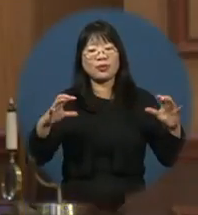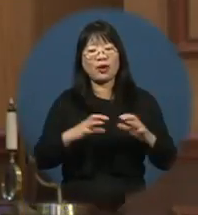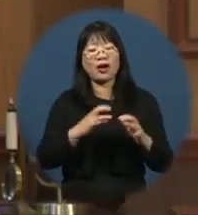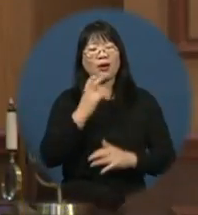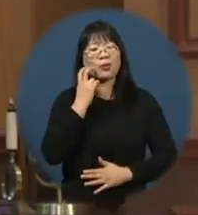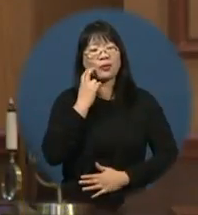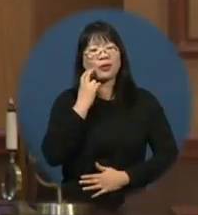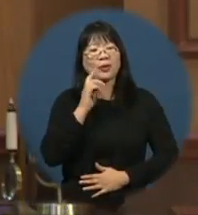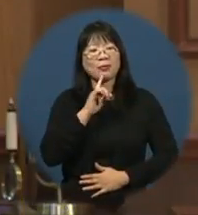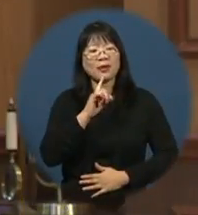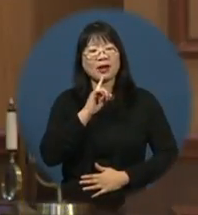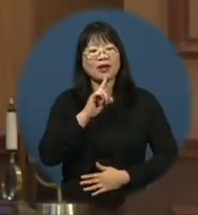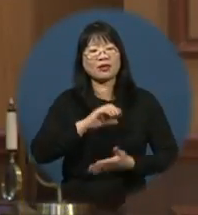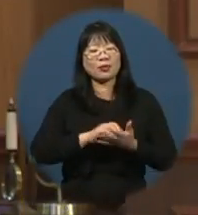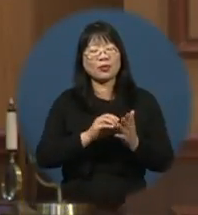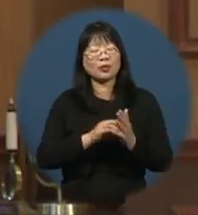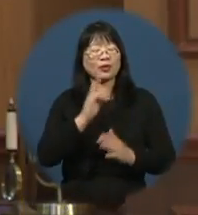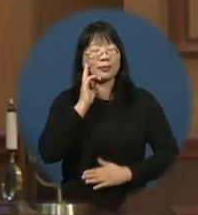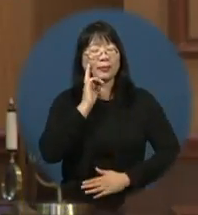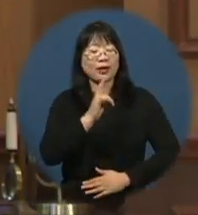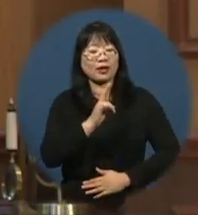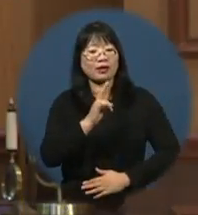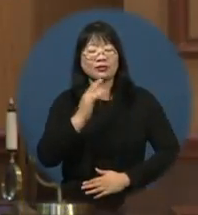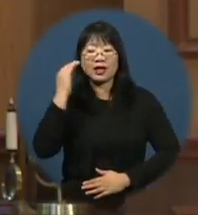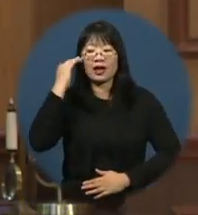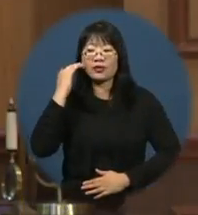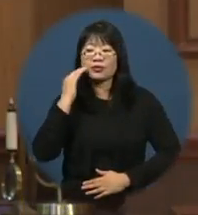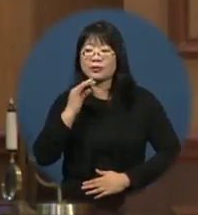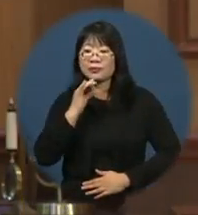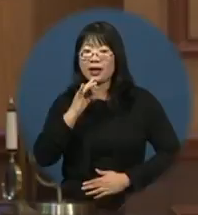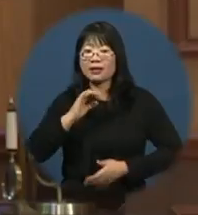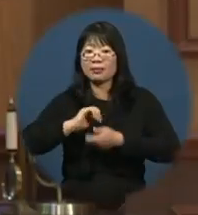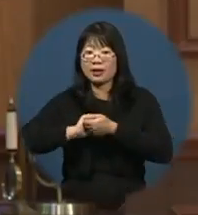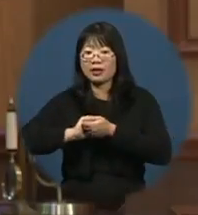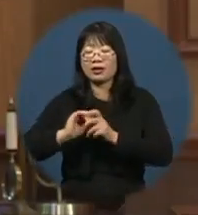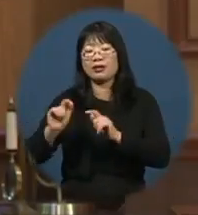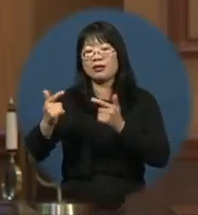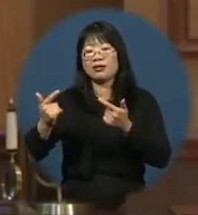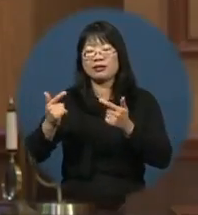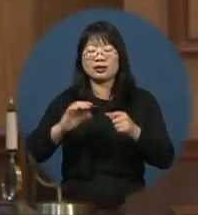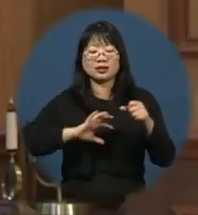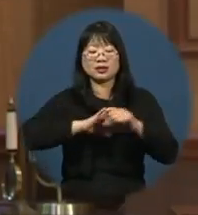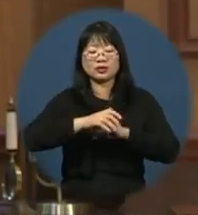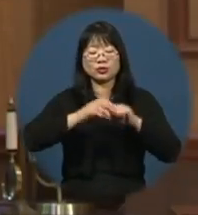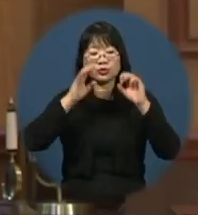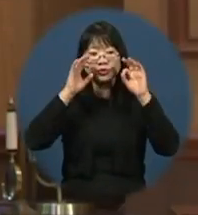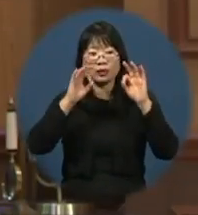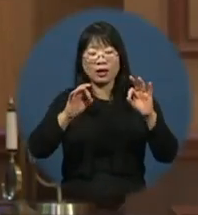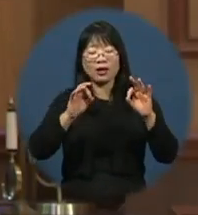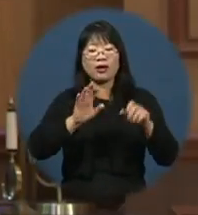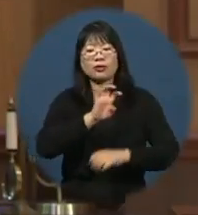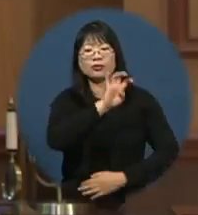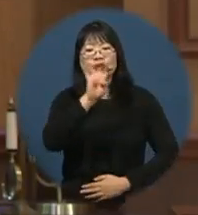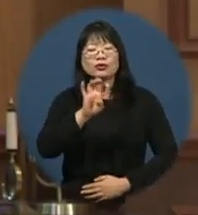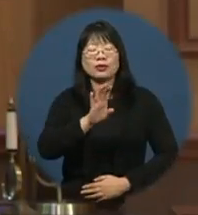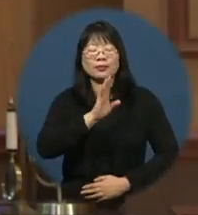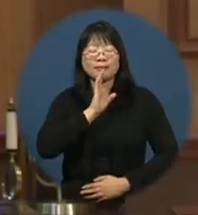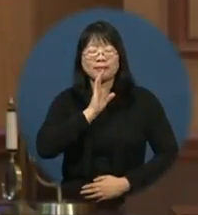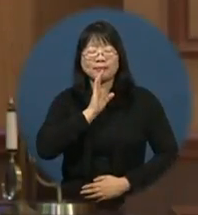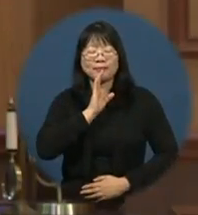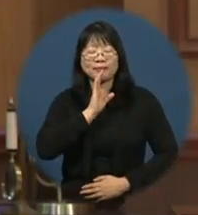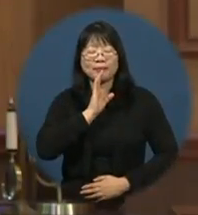주고받을 정도였는데요. 근데 우리만 그런 게 아니랍니다. 이 전 지구적으로 특히 유럽 지역 엄청나게 더웠다고